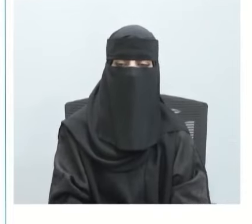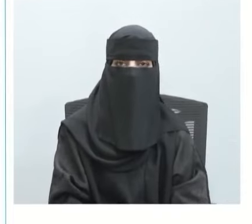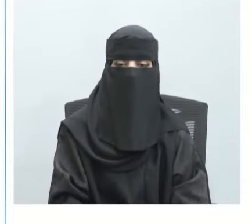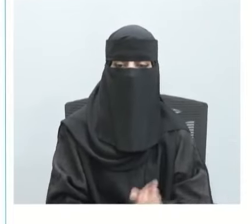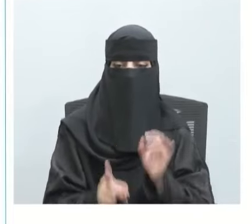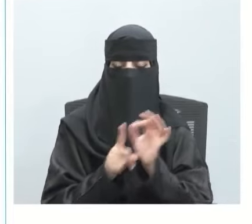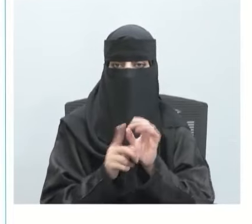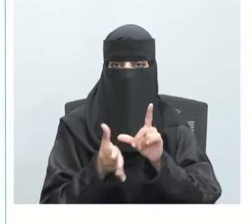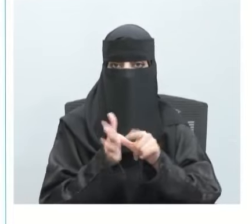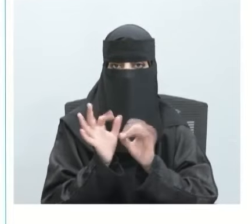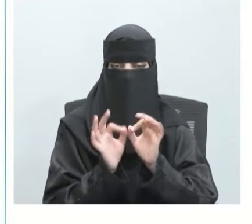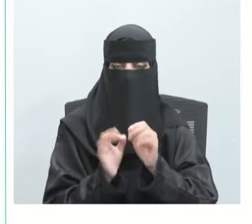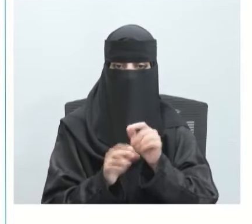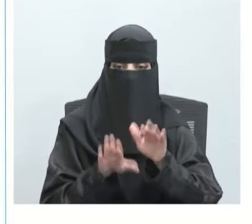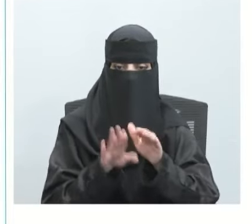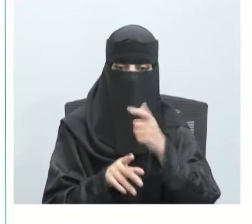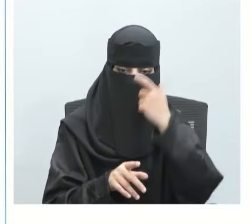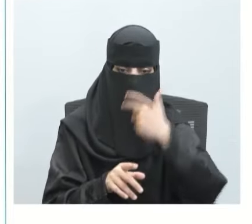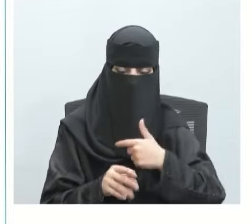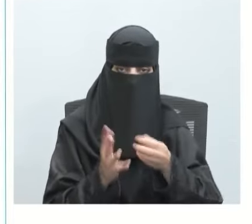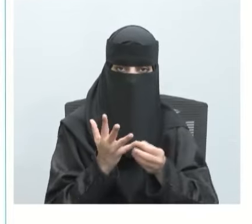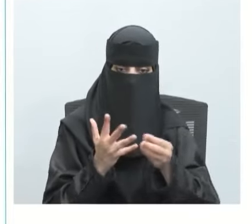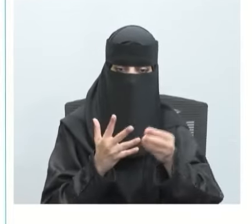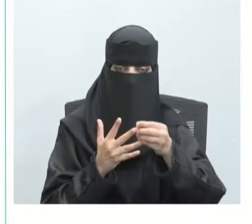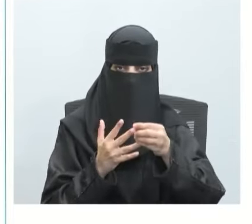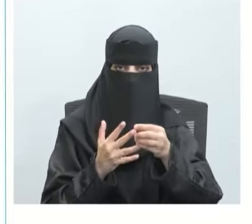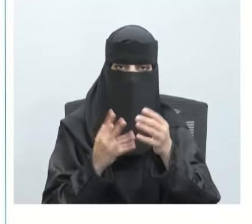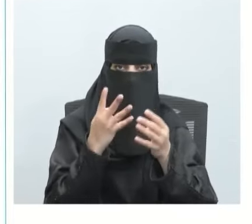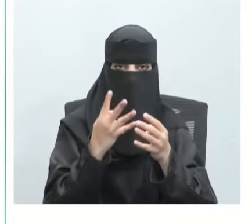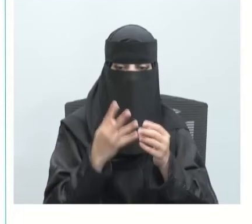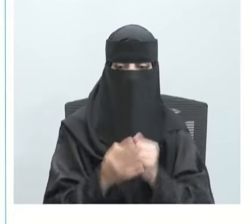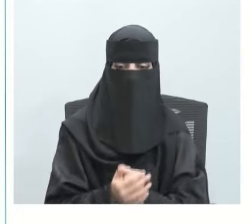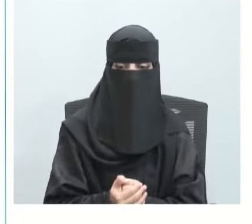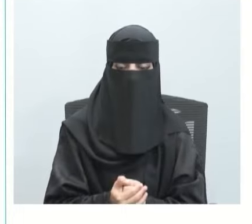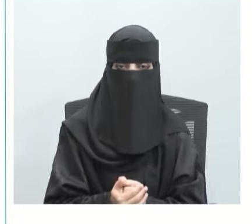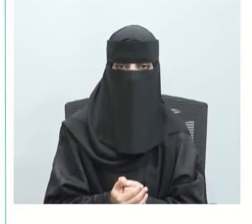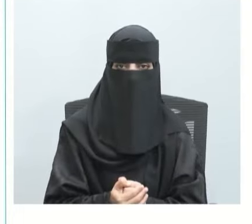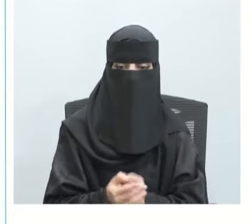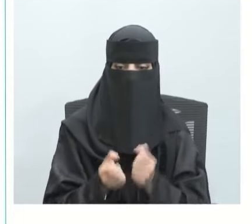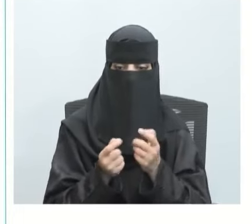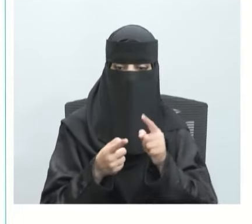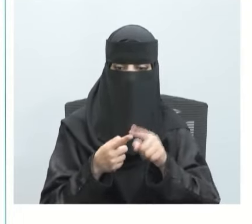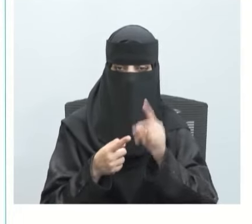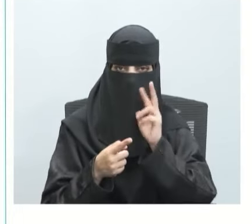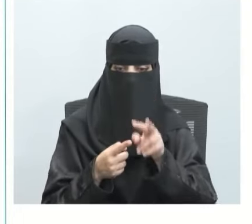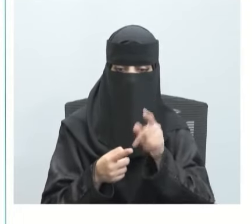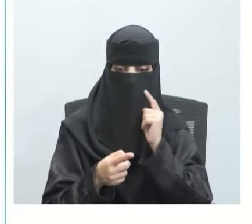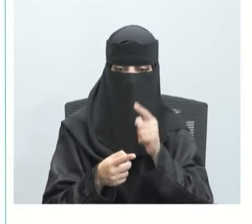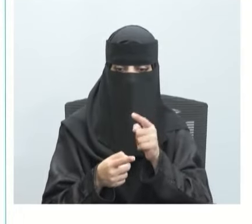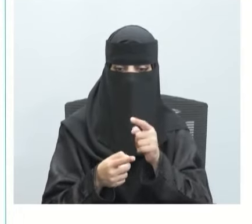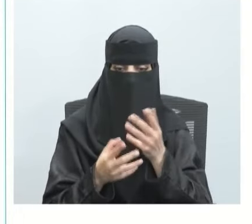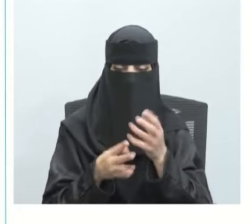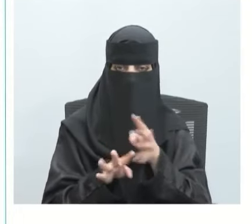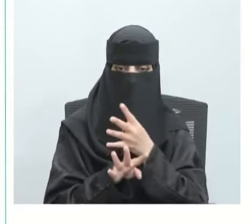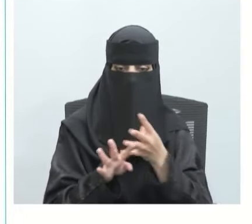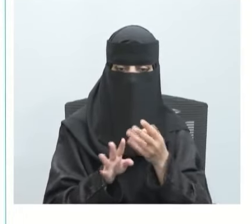بهدف اعداد ميزانيه شخصيه يجب عليك اتباع اربع خطوات بسيطه يعرض الشكل الذي سنعرضه قليل